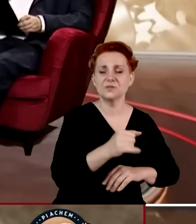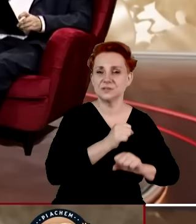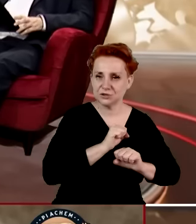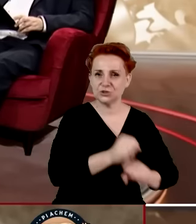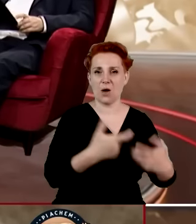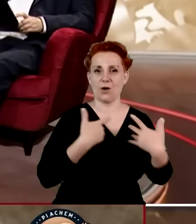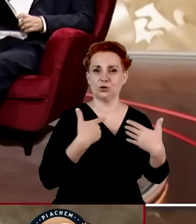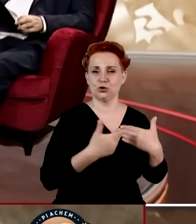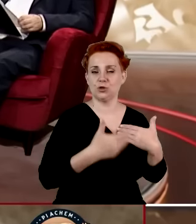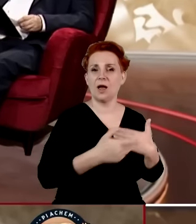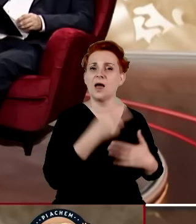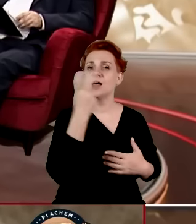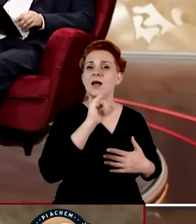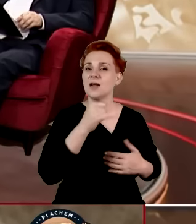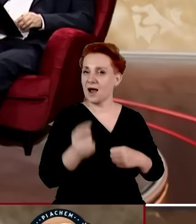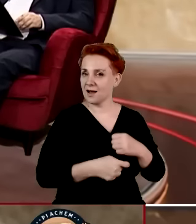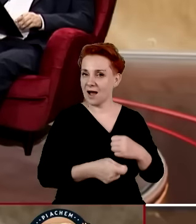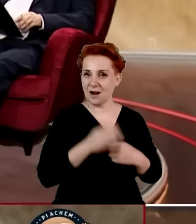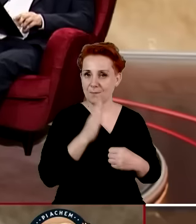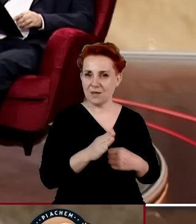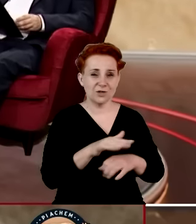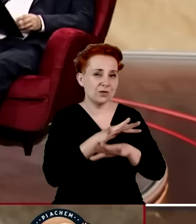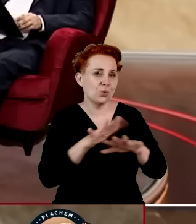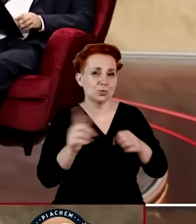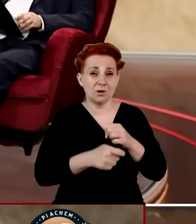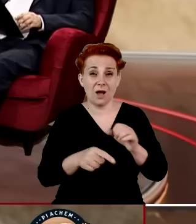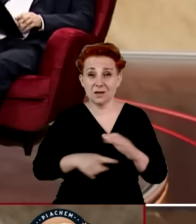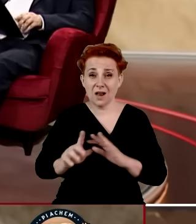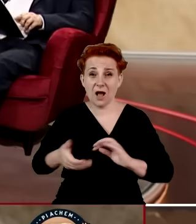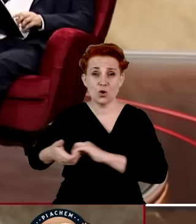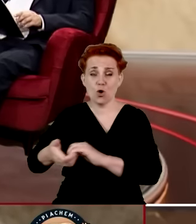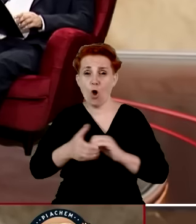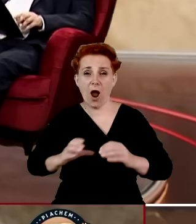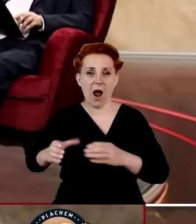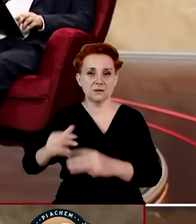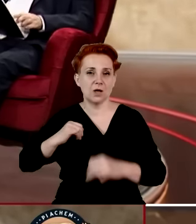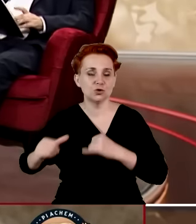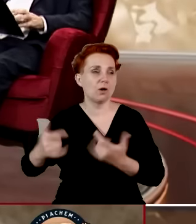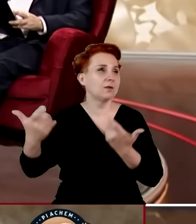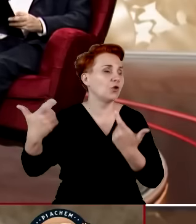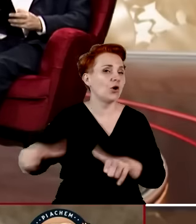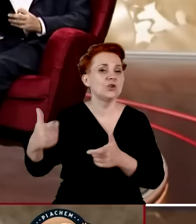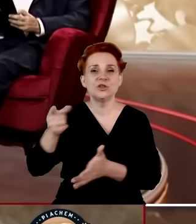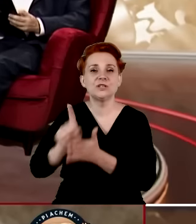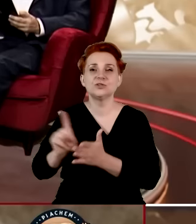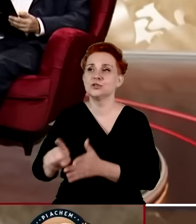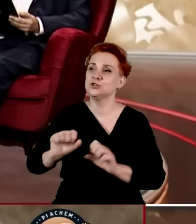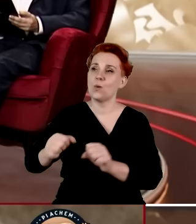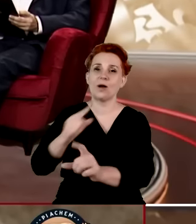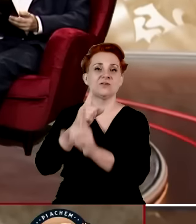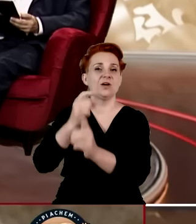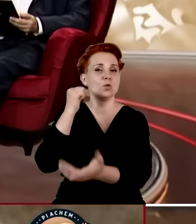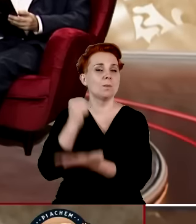jaka ciekawa jestem jaka to będzie kara. Natomiast tyle kar dla koalicji rządzącej, no nie idzie im, no nie idzie im ta praworządność jeszcze